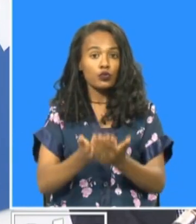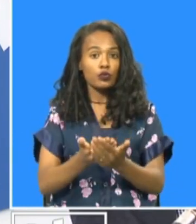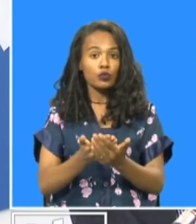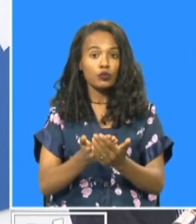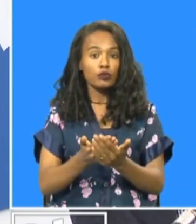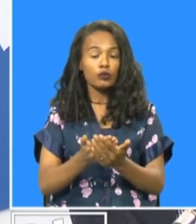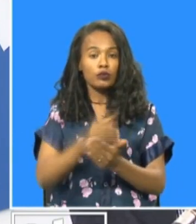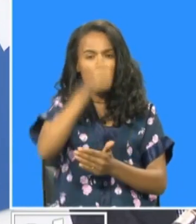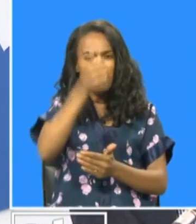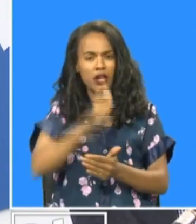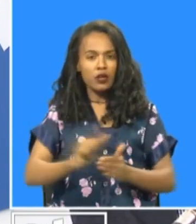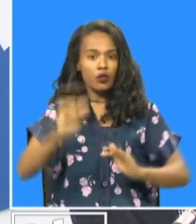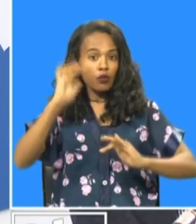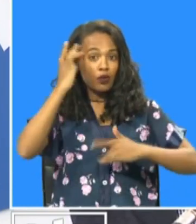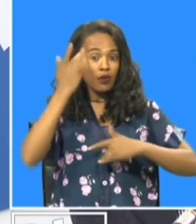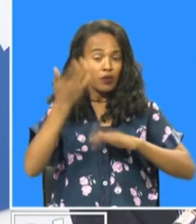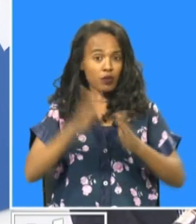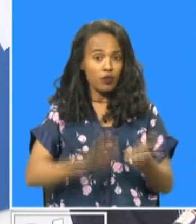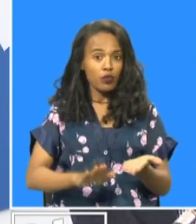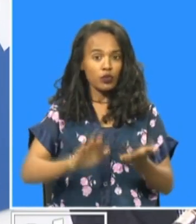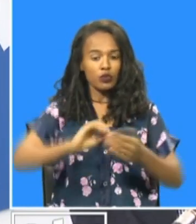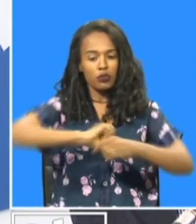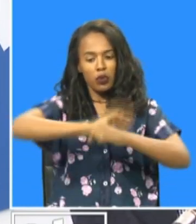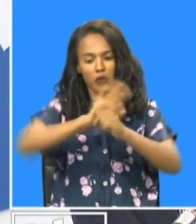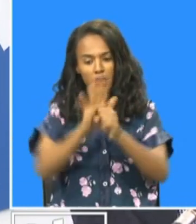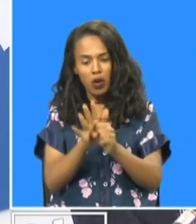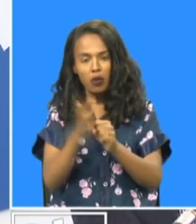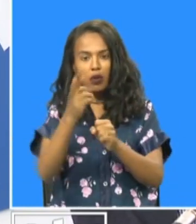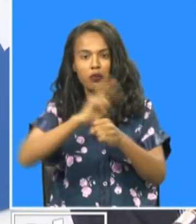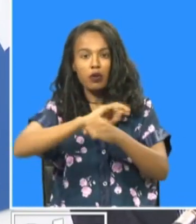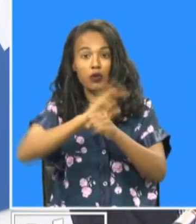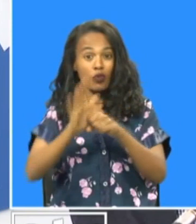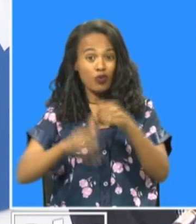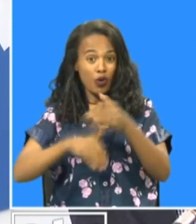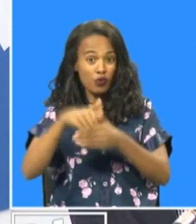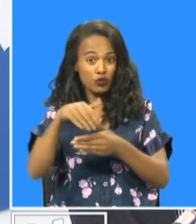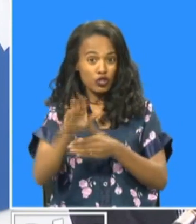ሁሉም በማንኛውም ህመም የሚሞቱ በኮቪድም ሊሆን ይችላል፣ ከኮቪድ ውጪ